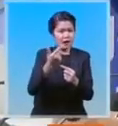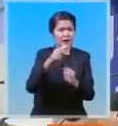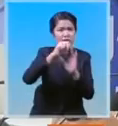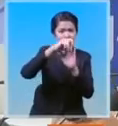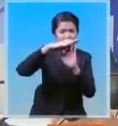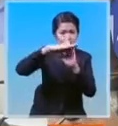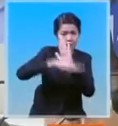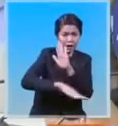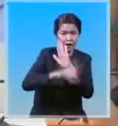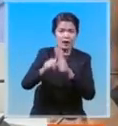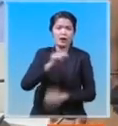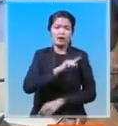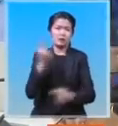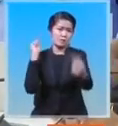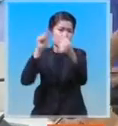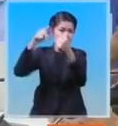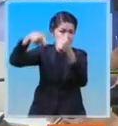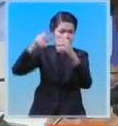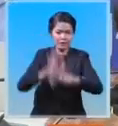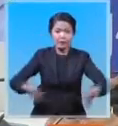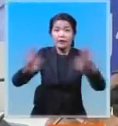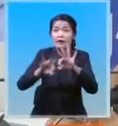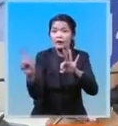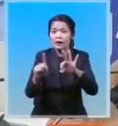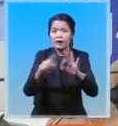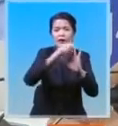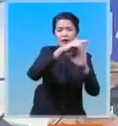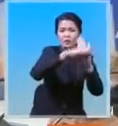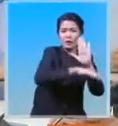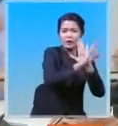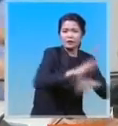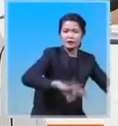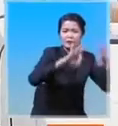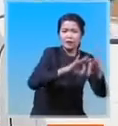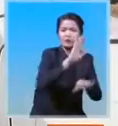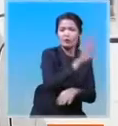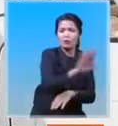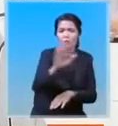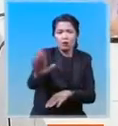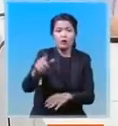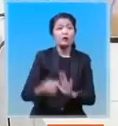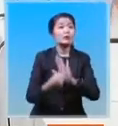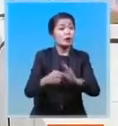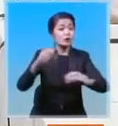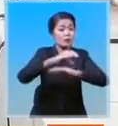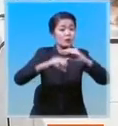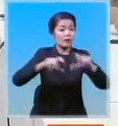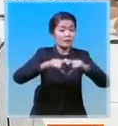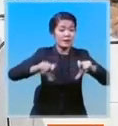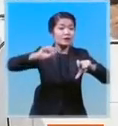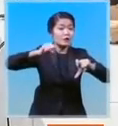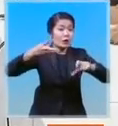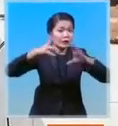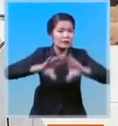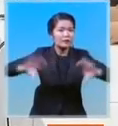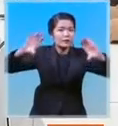พลังประชารัฐในการจัดตั้งรัฐบาลก็คือการนำนโยบายสำคัญเช่นโครงการบัตรสวัสดิการแห่งรัฐการ